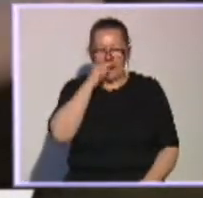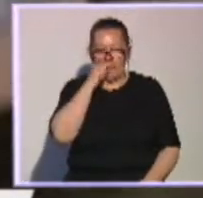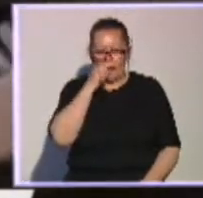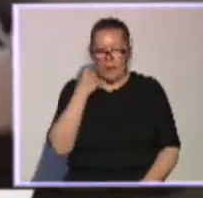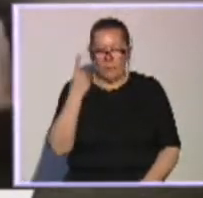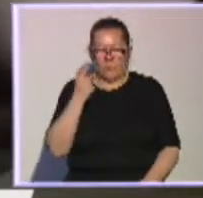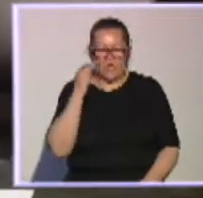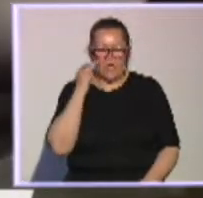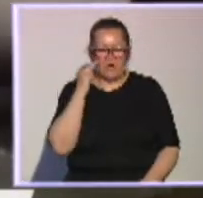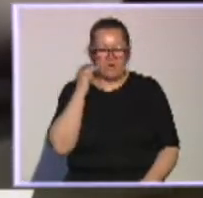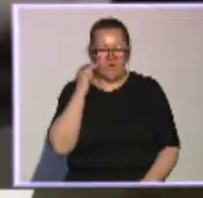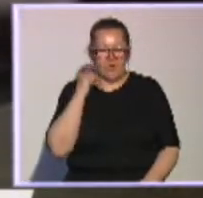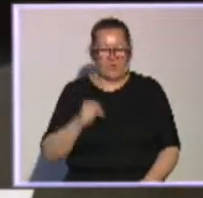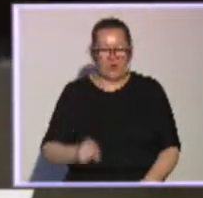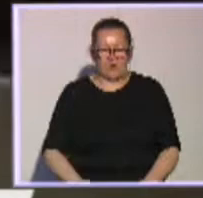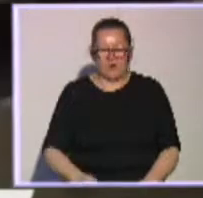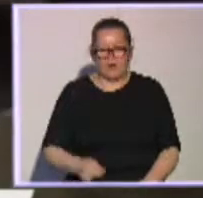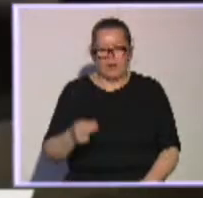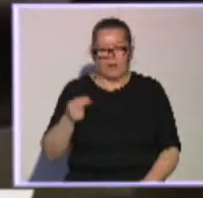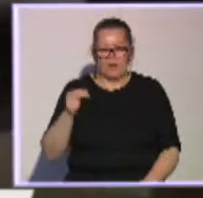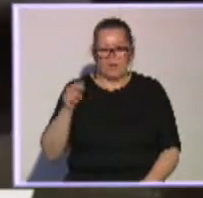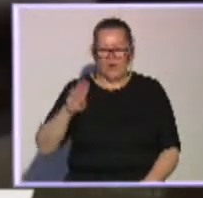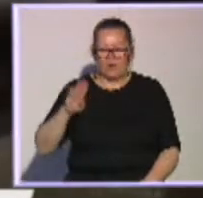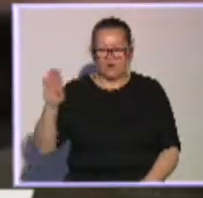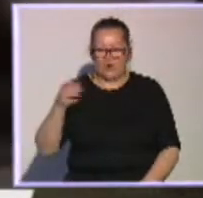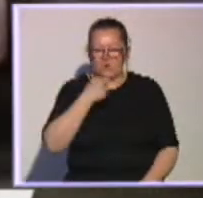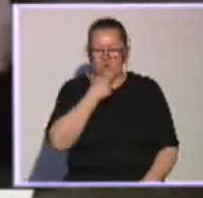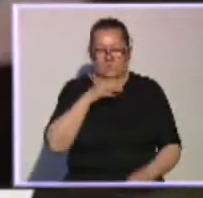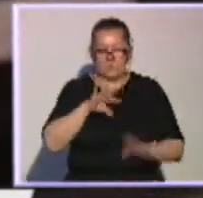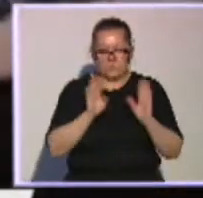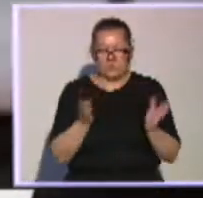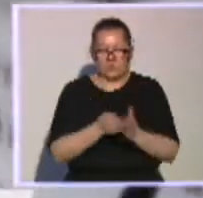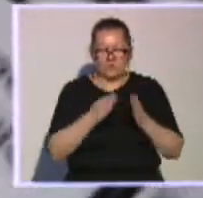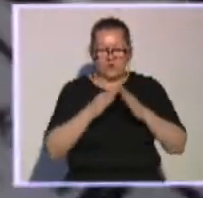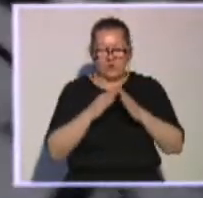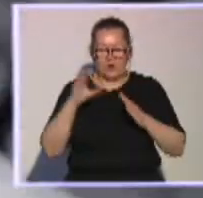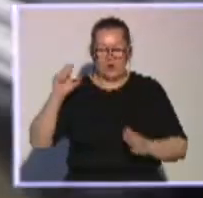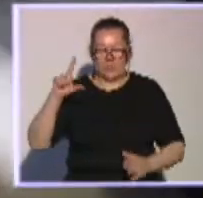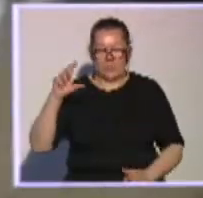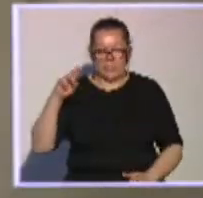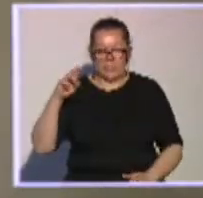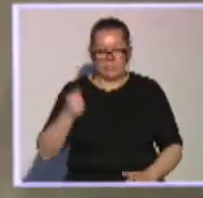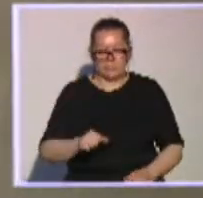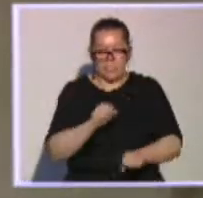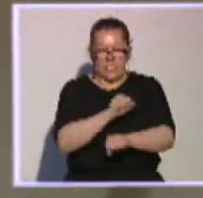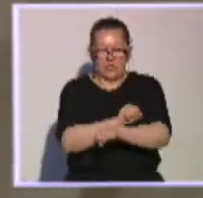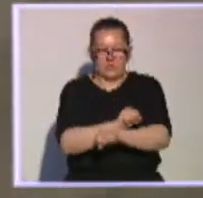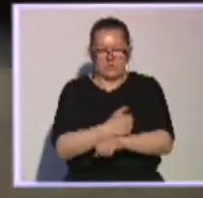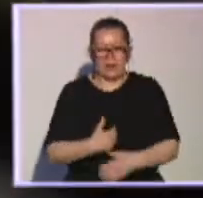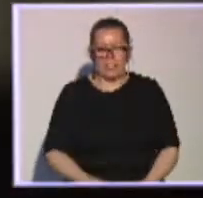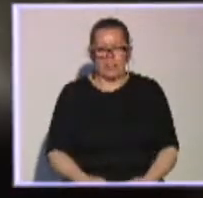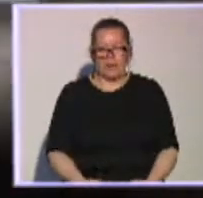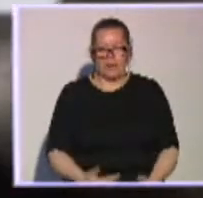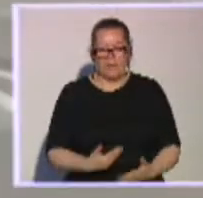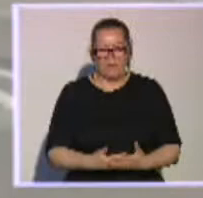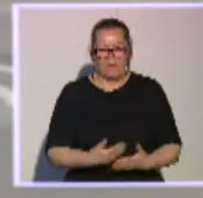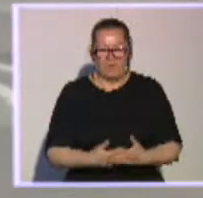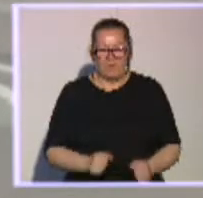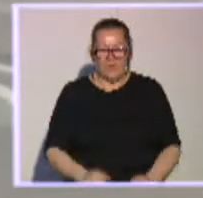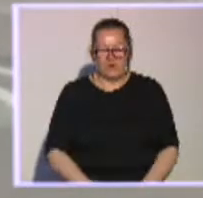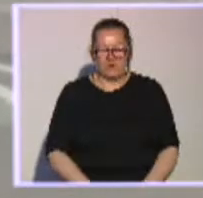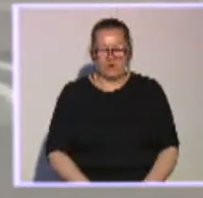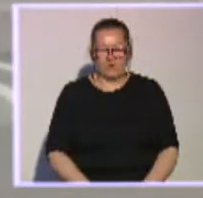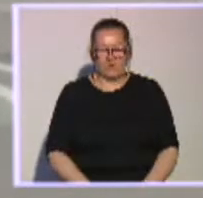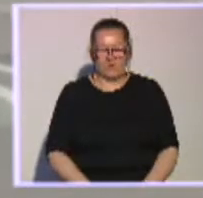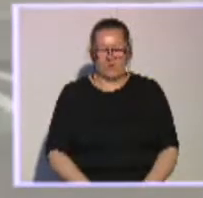cuprinse între 27 și 44 de ani, toți domiciliați în județul Călăraș, a fost dispusă măsura reținerii sub aspectul săvârșirii infracțiunii